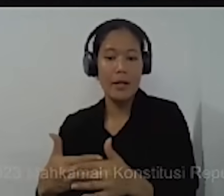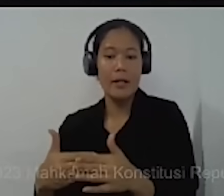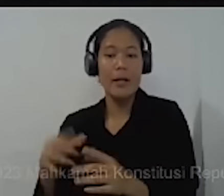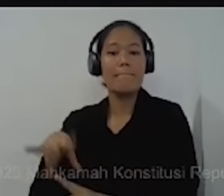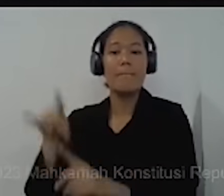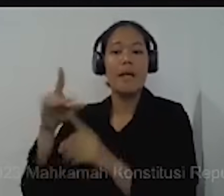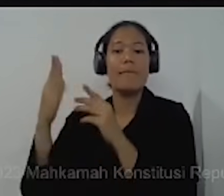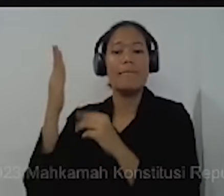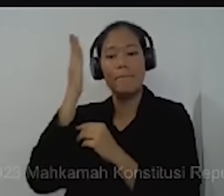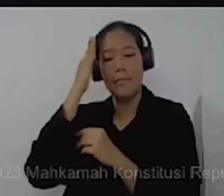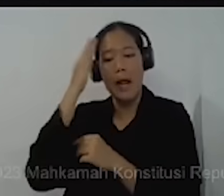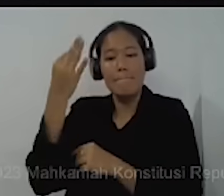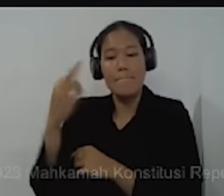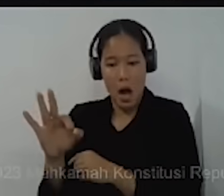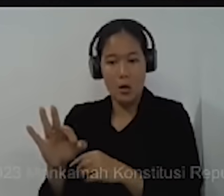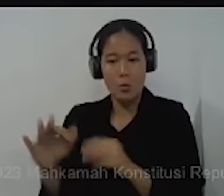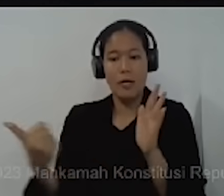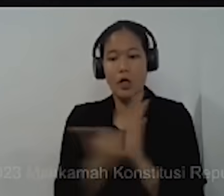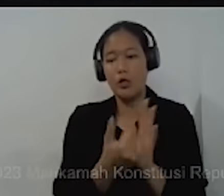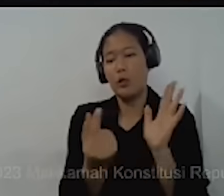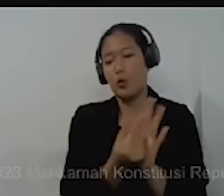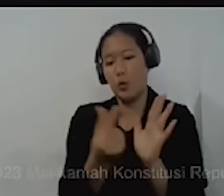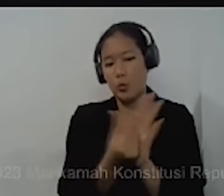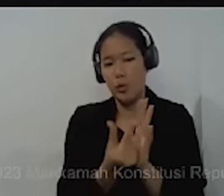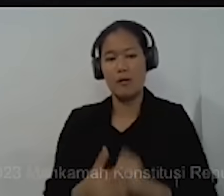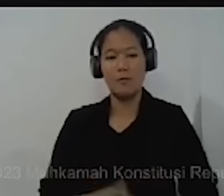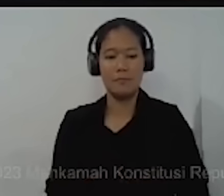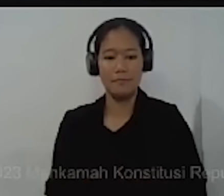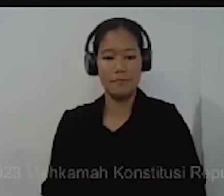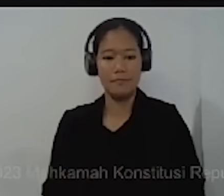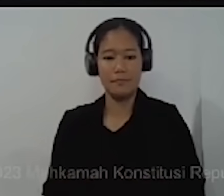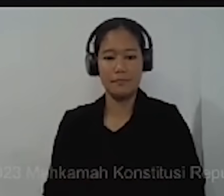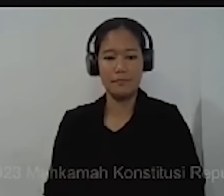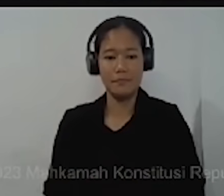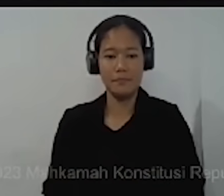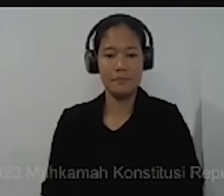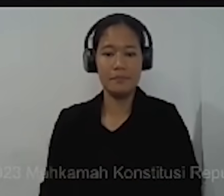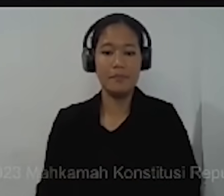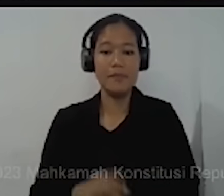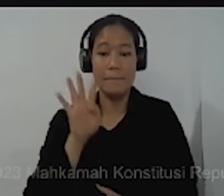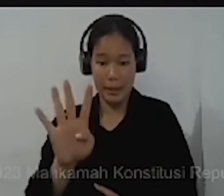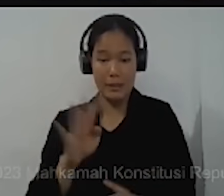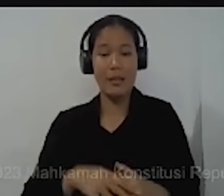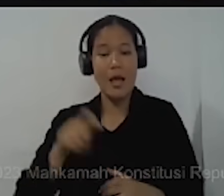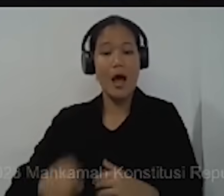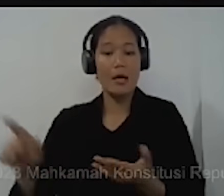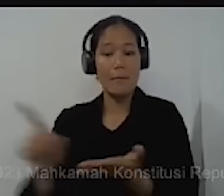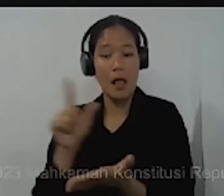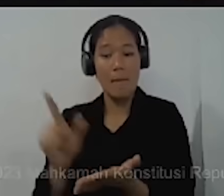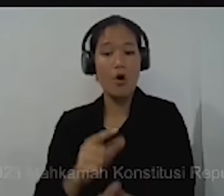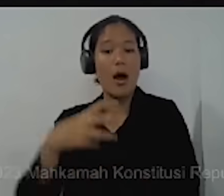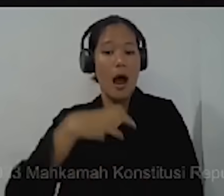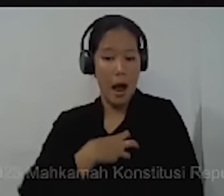pimpinan yang baru sesuai dengan peratur perundang-undangan empat Hakim terlapor